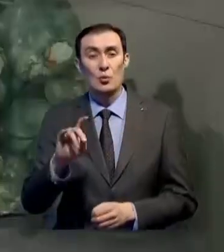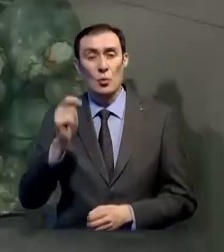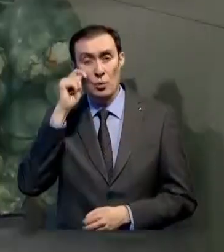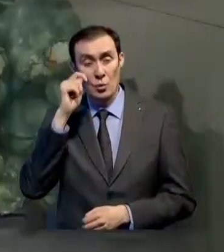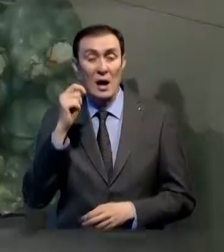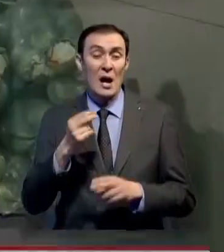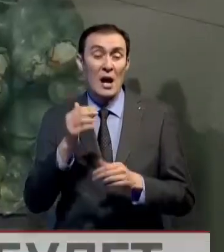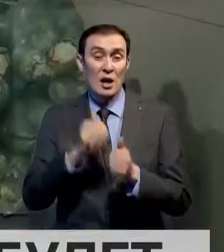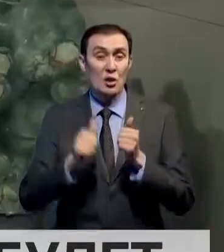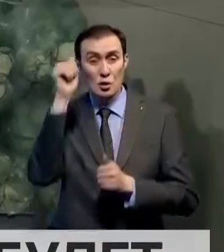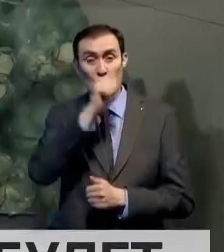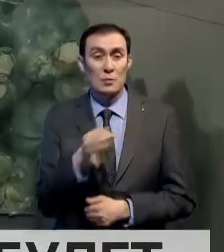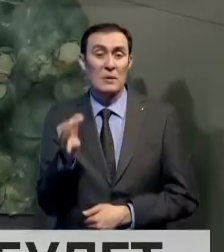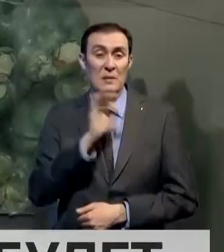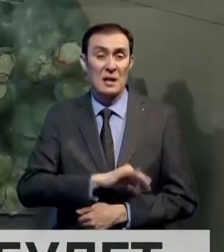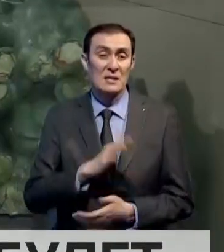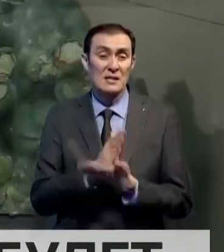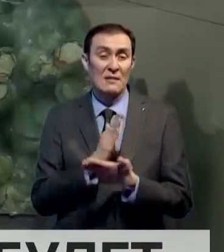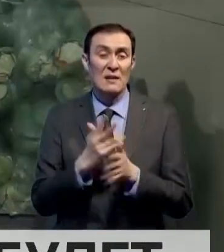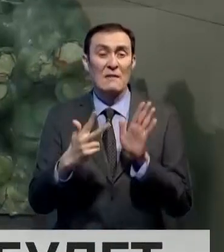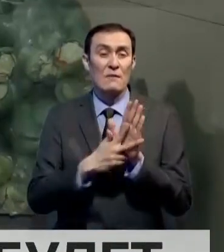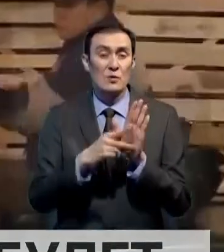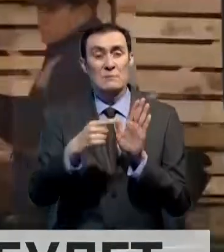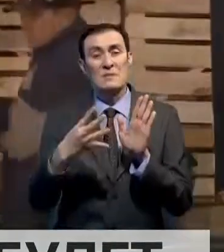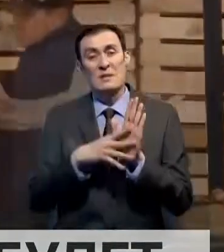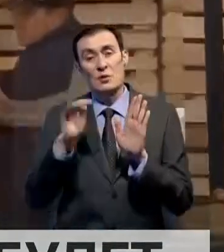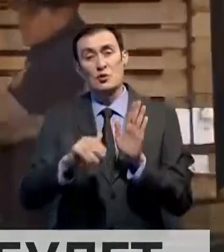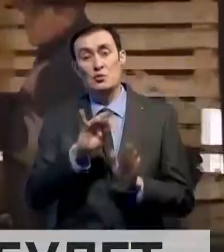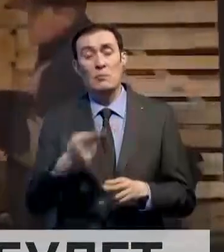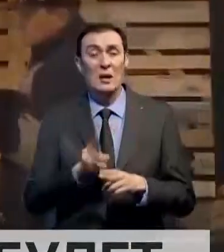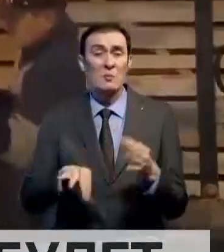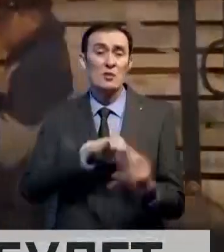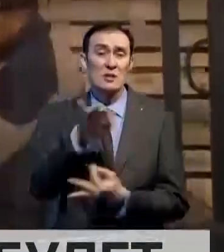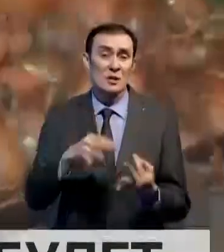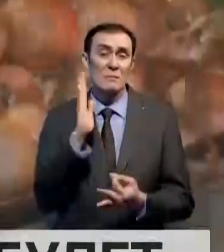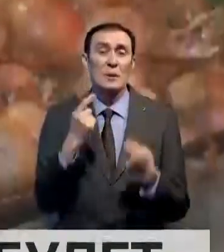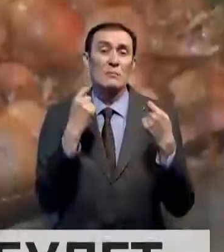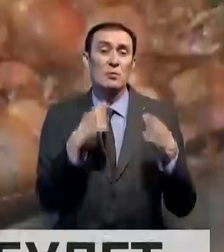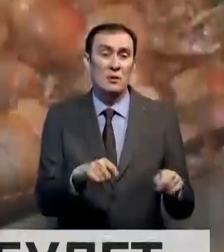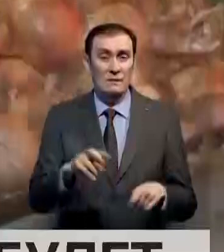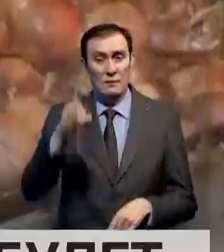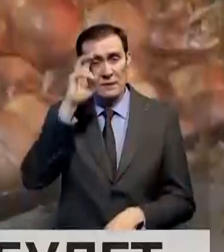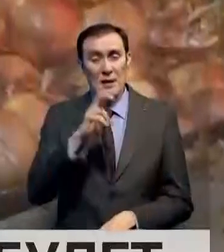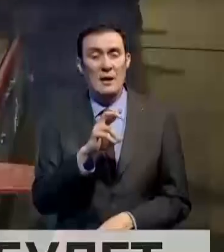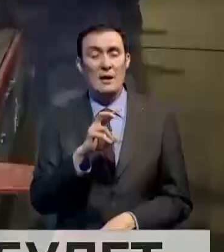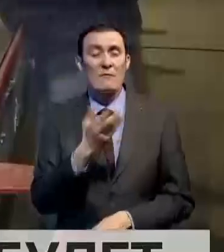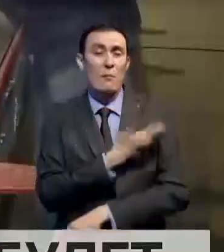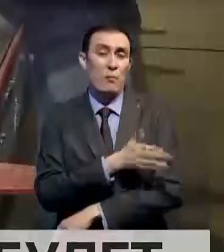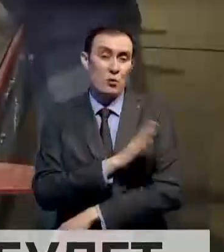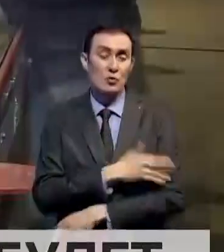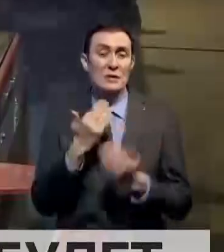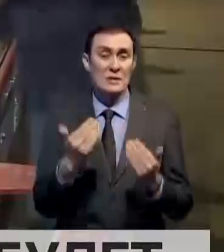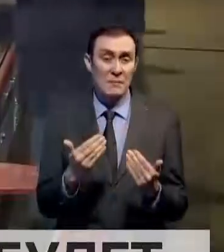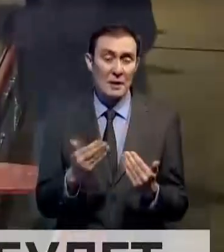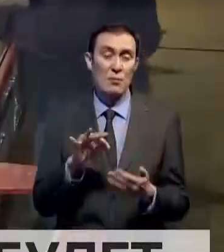тонн лука, а ежегодная потребность в нем составляет 8-9 тысяч тонн. Поэтому излишки фермеры продали в страны Балтии и Польшу.